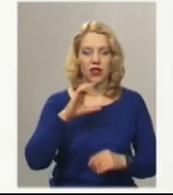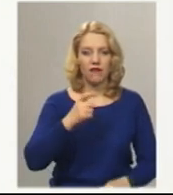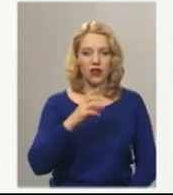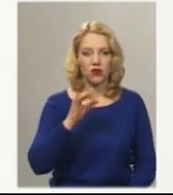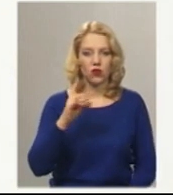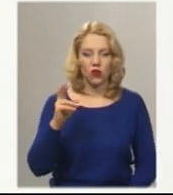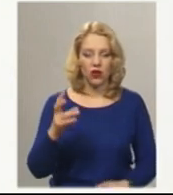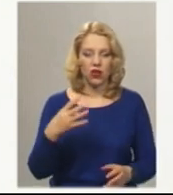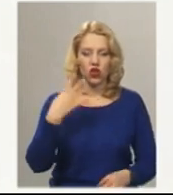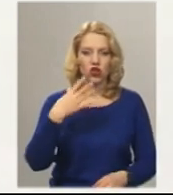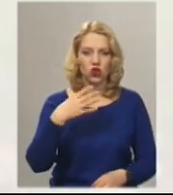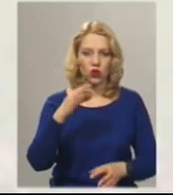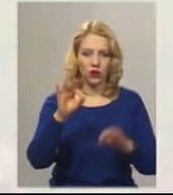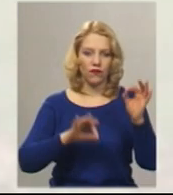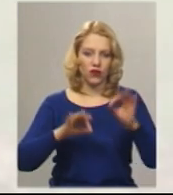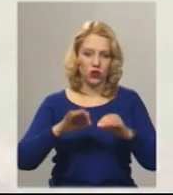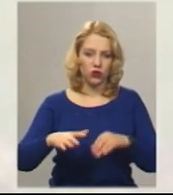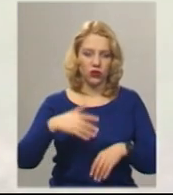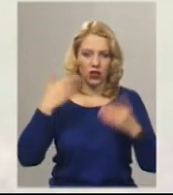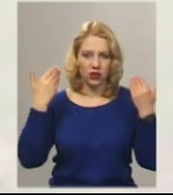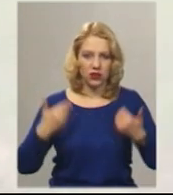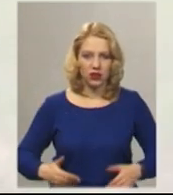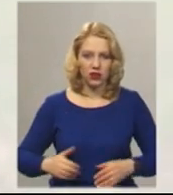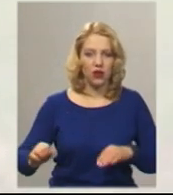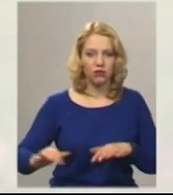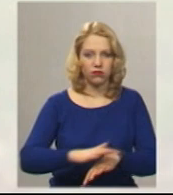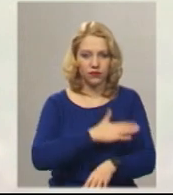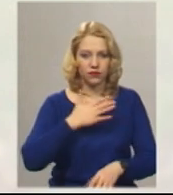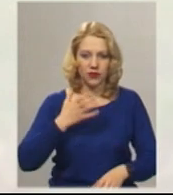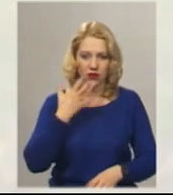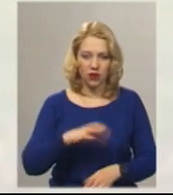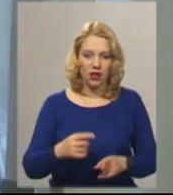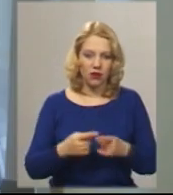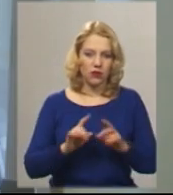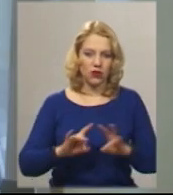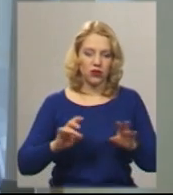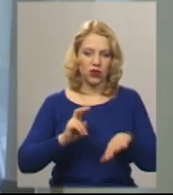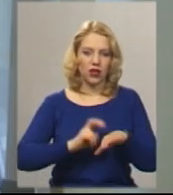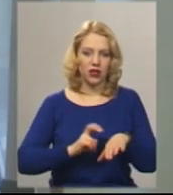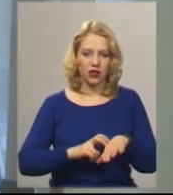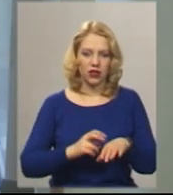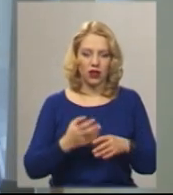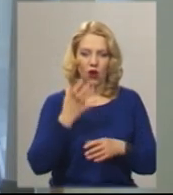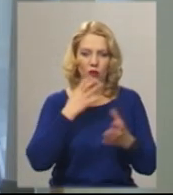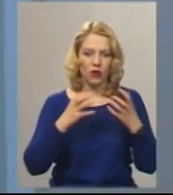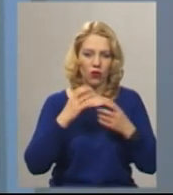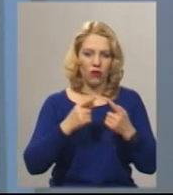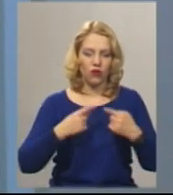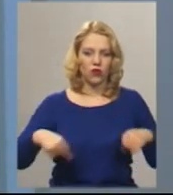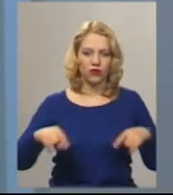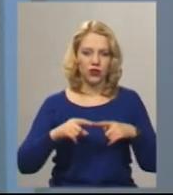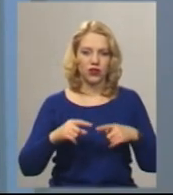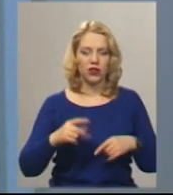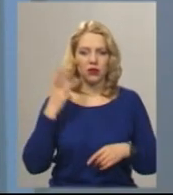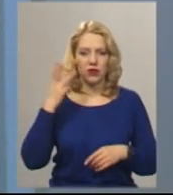до 40% поверхні тіла. Зараз знаходиться у важкому стані, розповідає лікар-комбустіолог опікового відділення КНЗ Хмельницька обласна